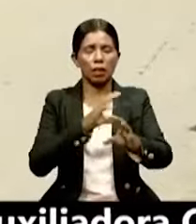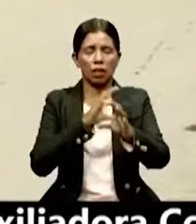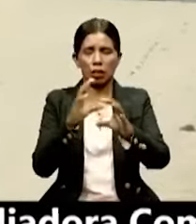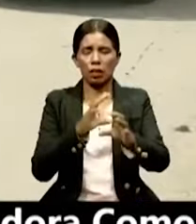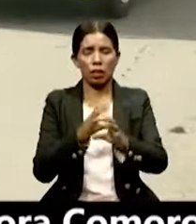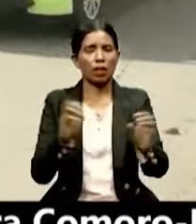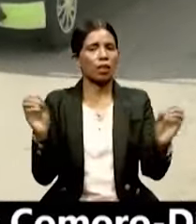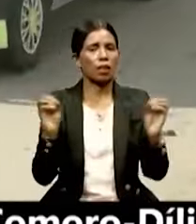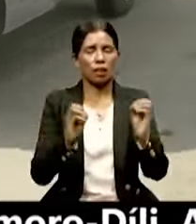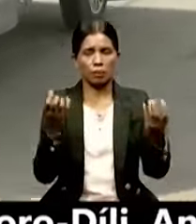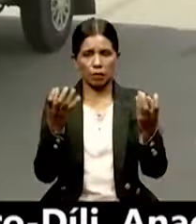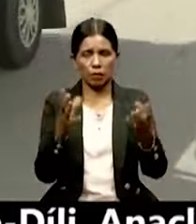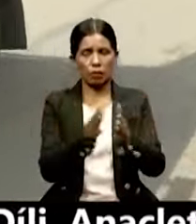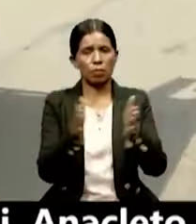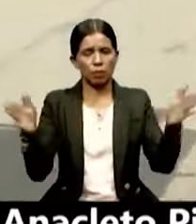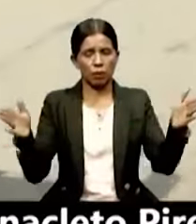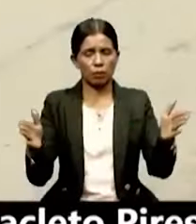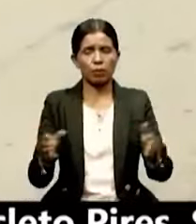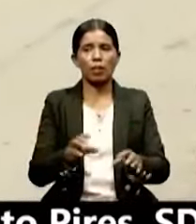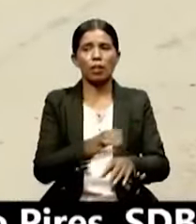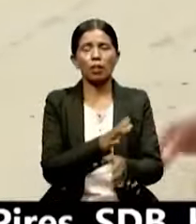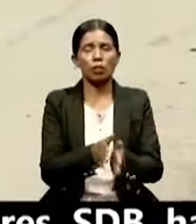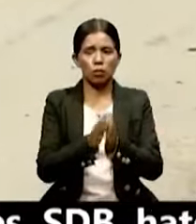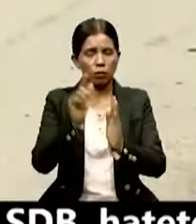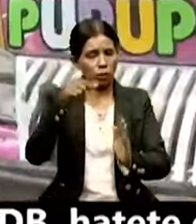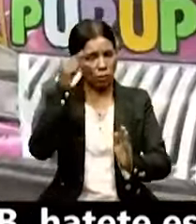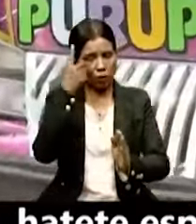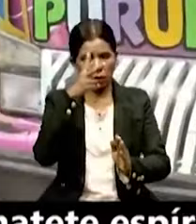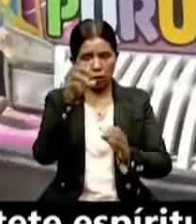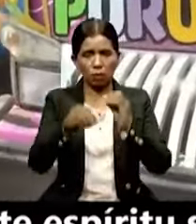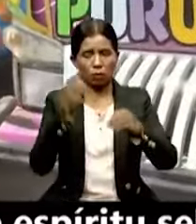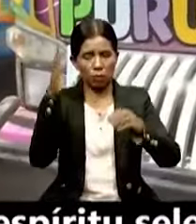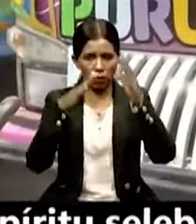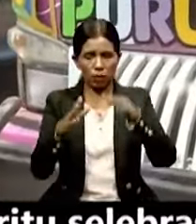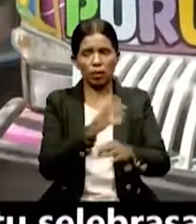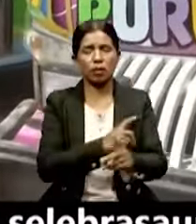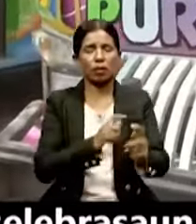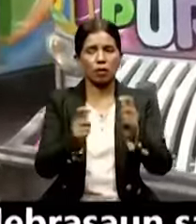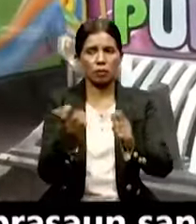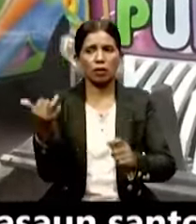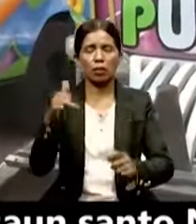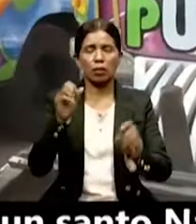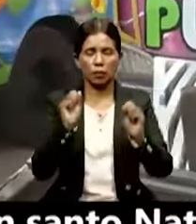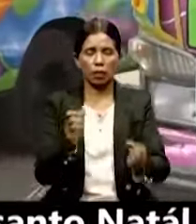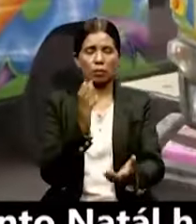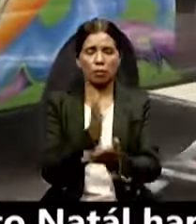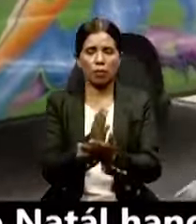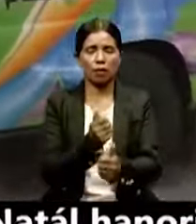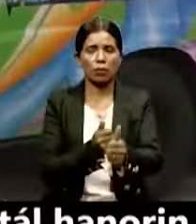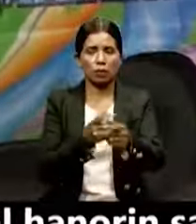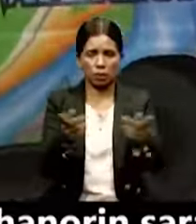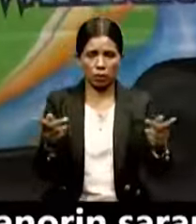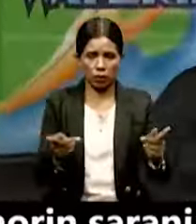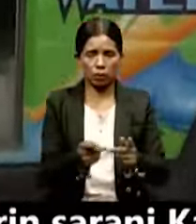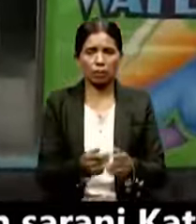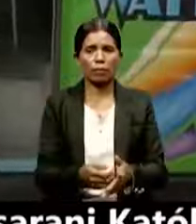suficiente nune motoriste sira husu governo atu tau atensau ba problema ne nune transporte sira bele para tuirnya fating agora